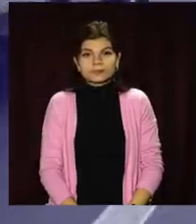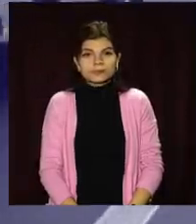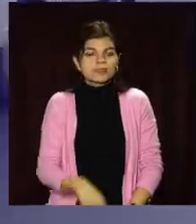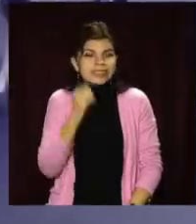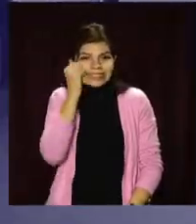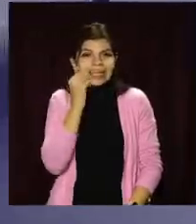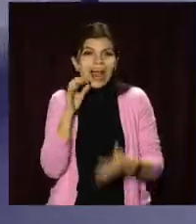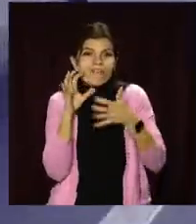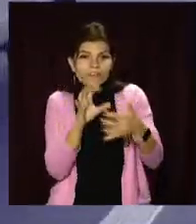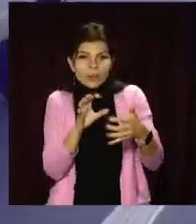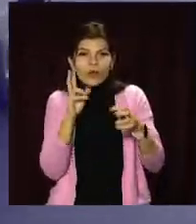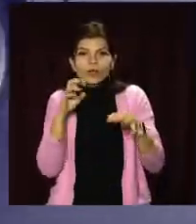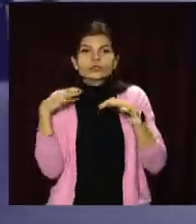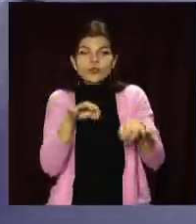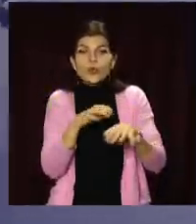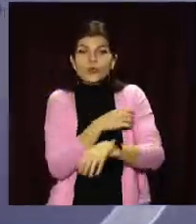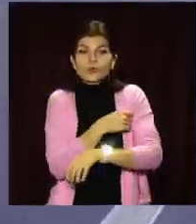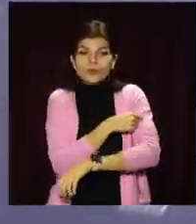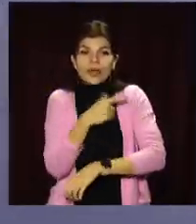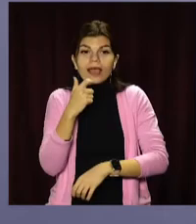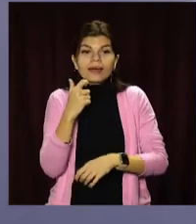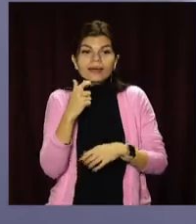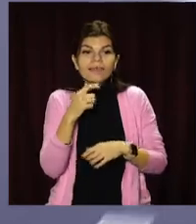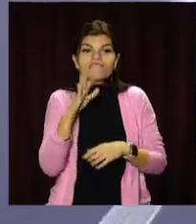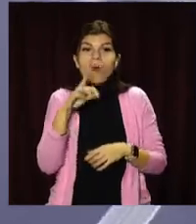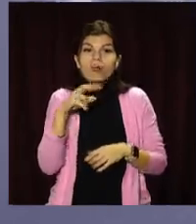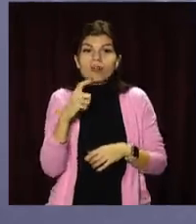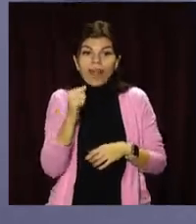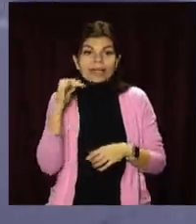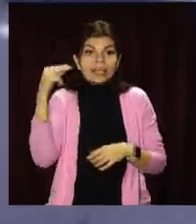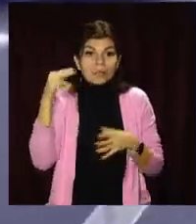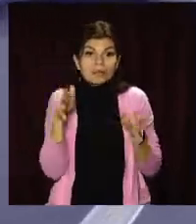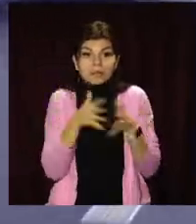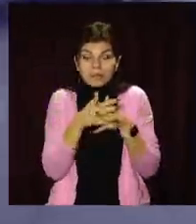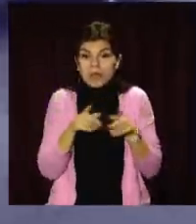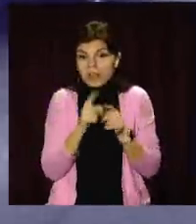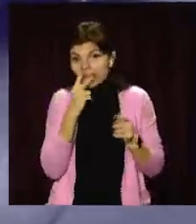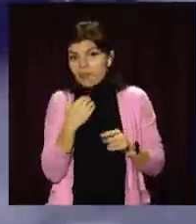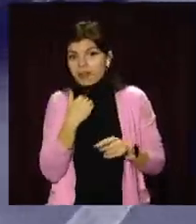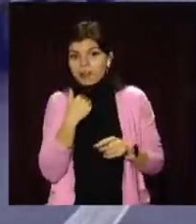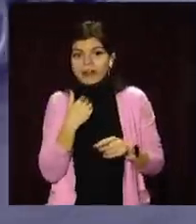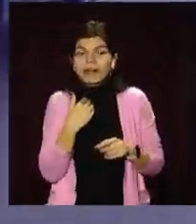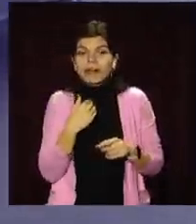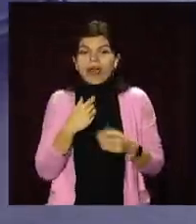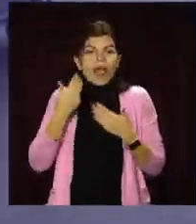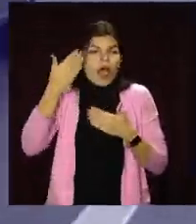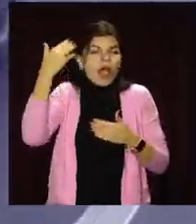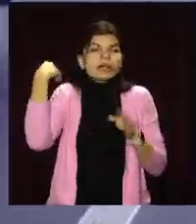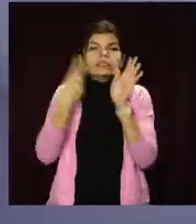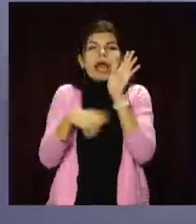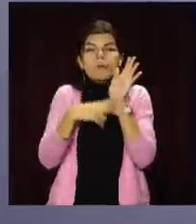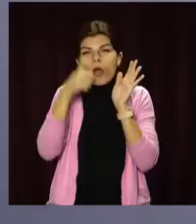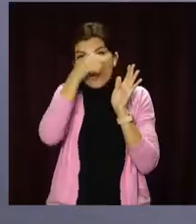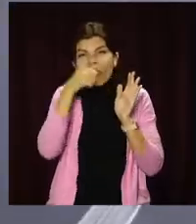Старий автобус, карета швидкої допомоги, ГАЗ-24 «Волга» і «Запорожець». Таке враження, немов перенісся у 70-ті роки